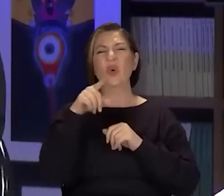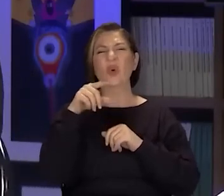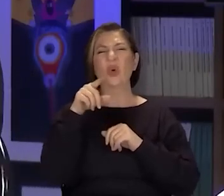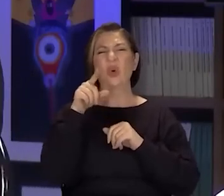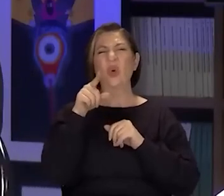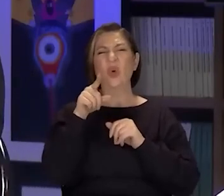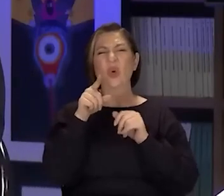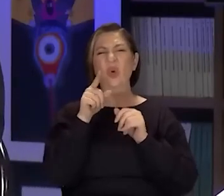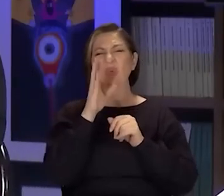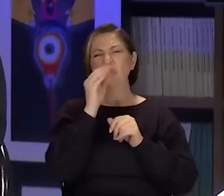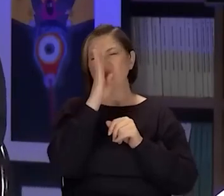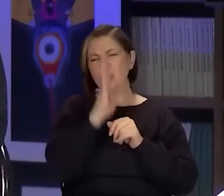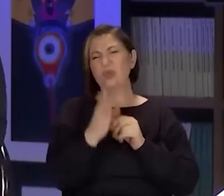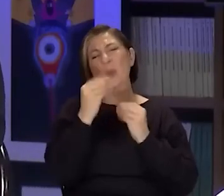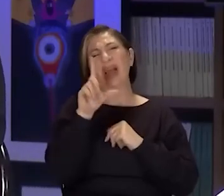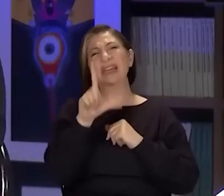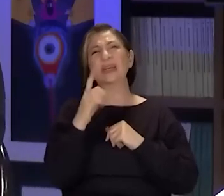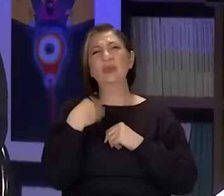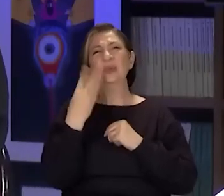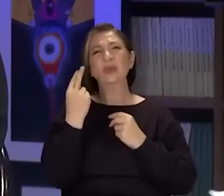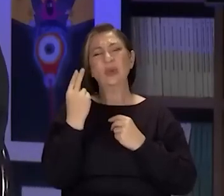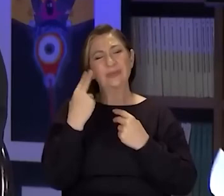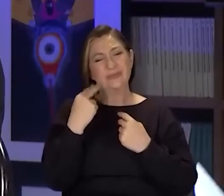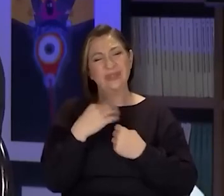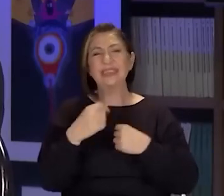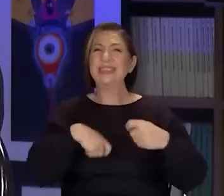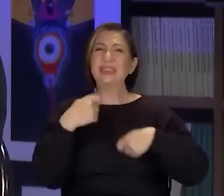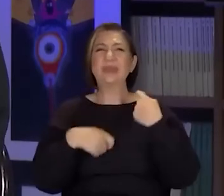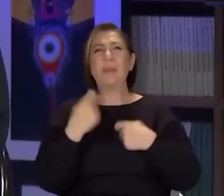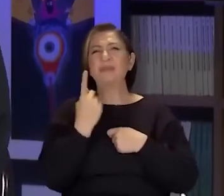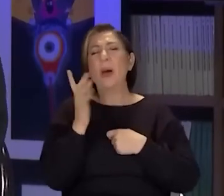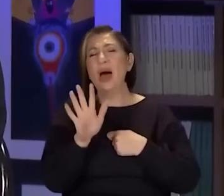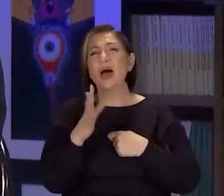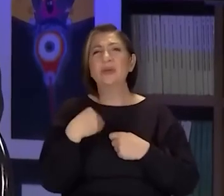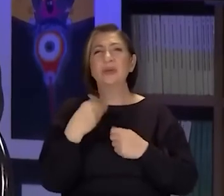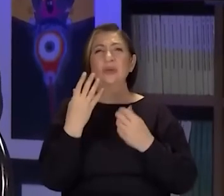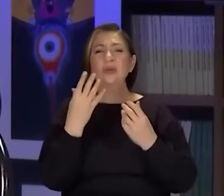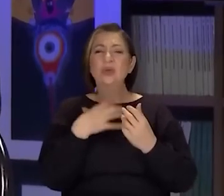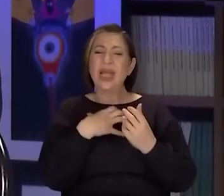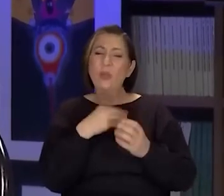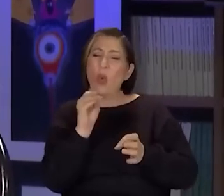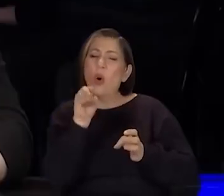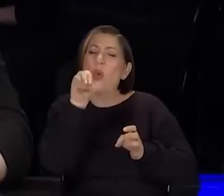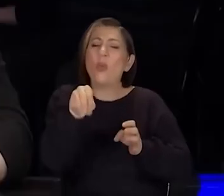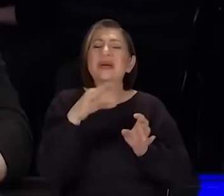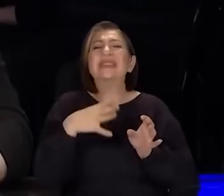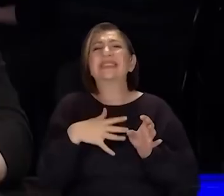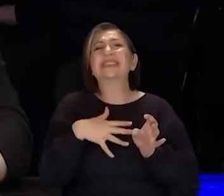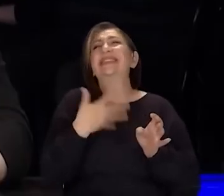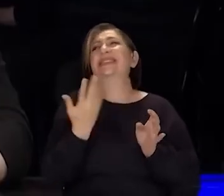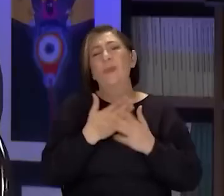çok dürüst olmak gerekirse, yani fazla tevazu da, ama saçma sapan bir şey, ama çok kendimi oraya koymak taraftarı değilim.